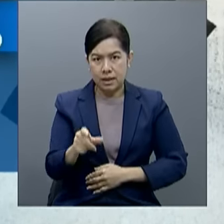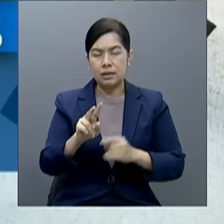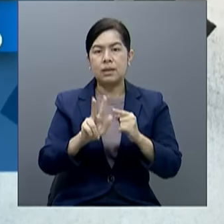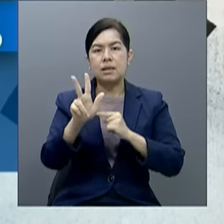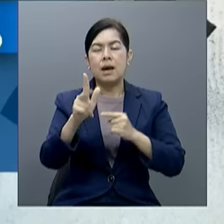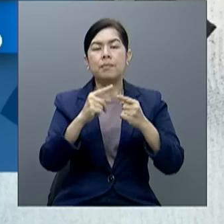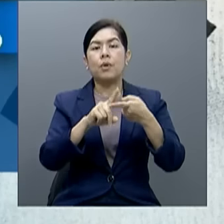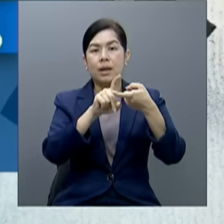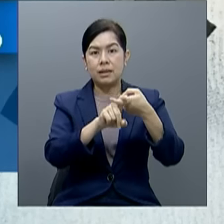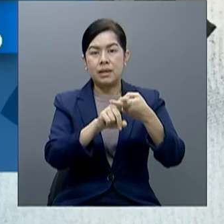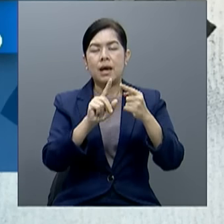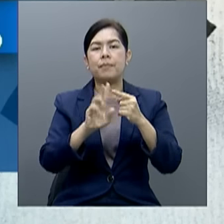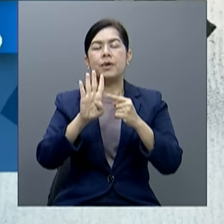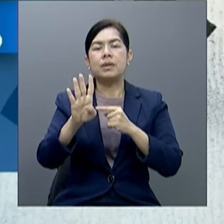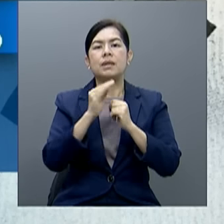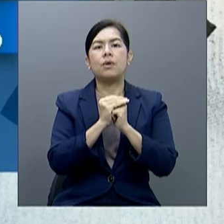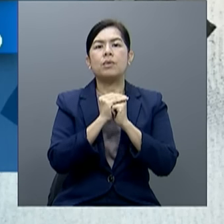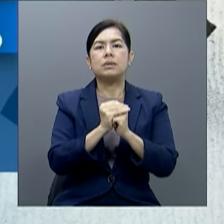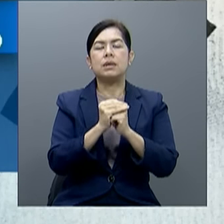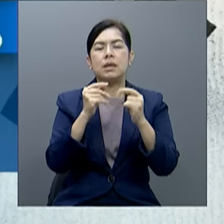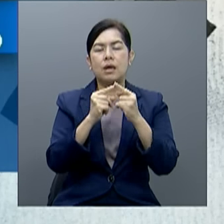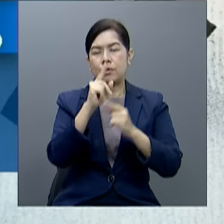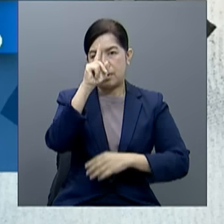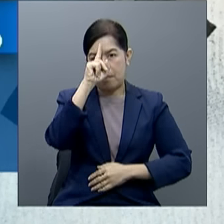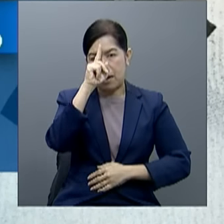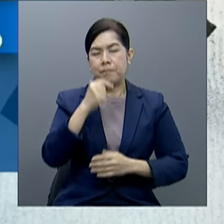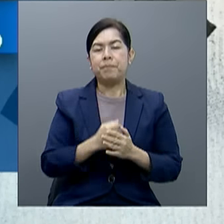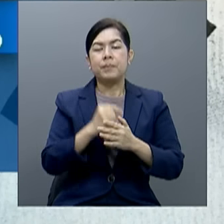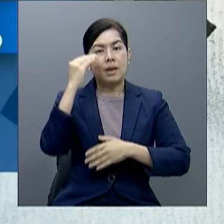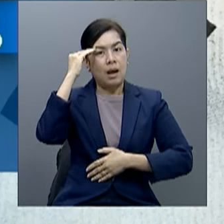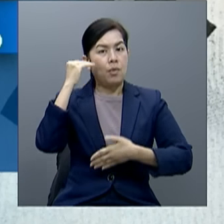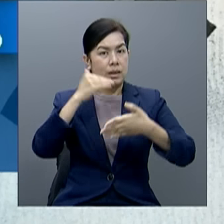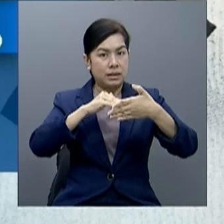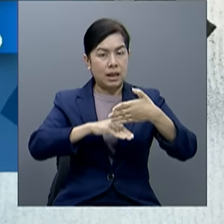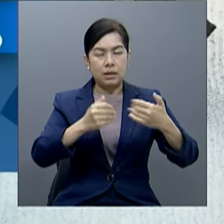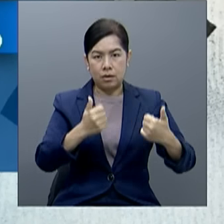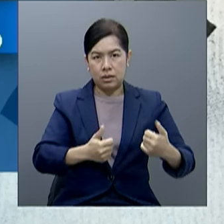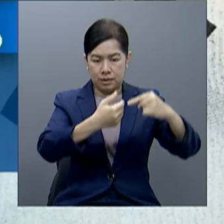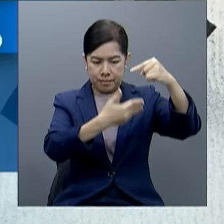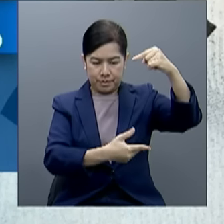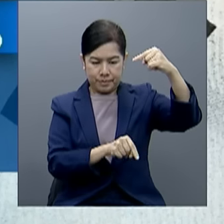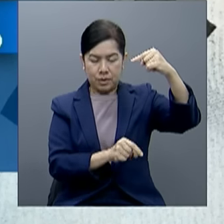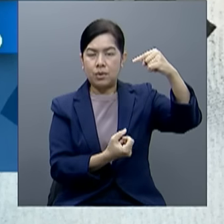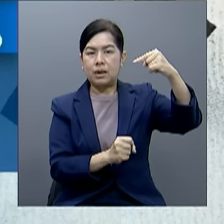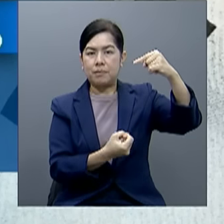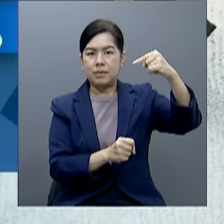เซียตามมาด้วยจีนและเยอรมนีส่วนเกาหลีใต้นะคะเลื่อนขึ้นมาอยู่ในอันดับ10เรียบร้อยแล้ว